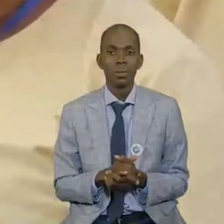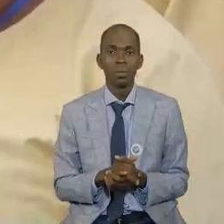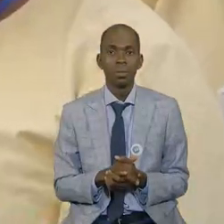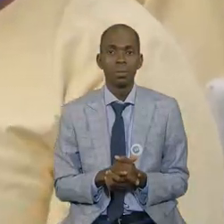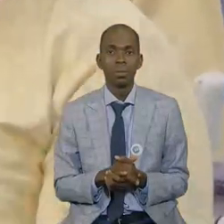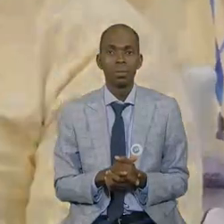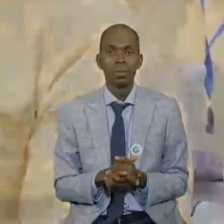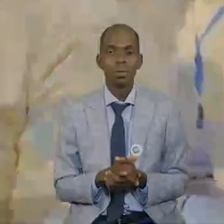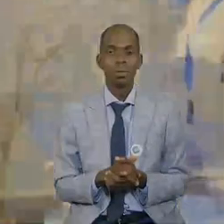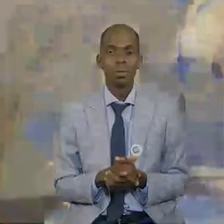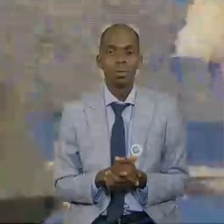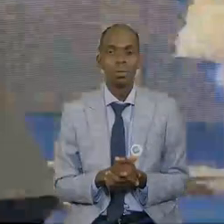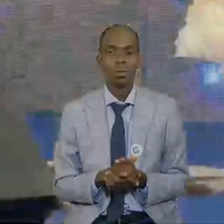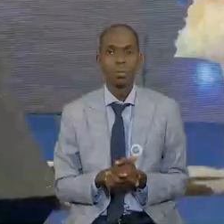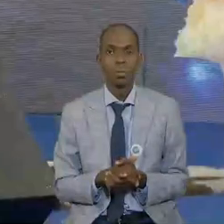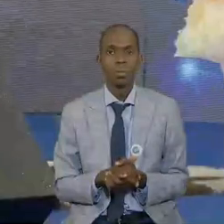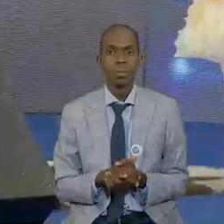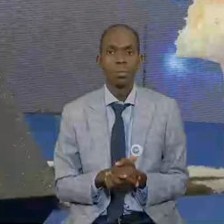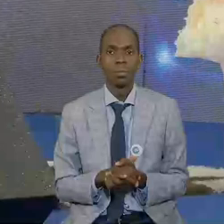au long, tous ceux qui sont irrités contre toi.